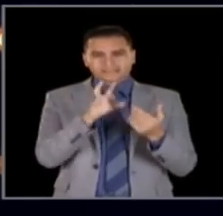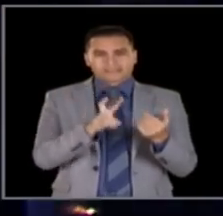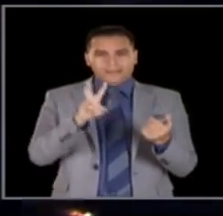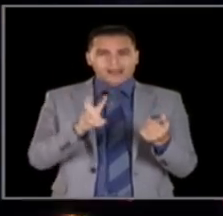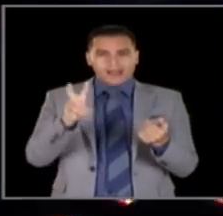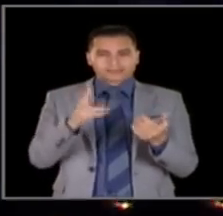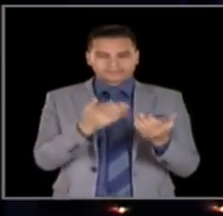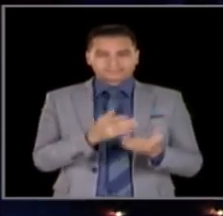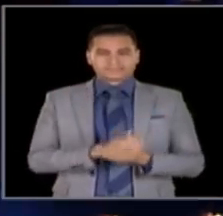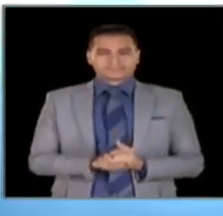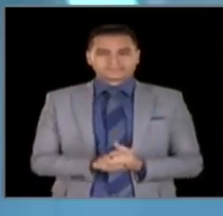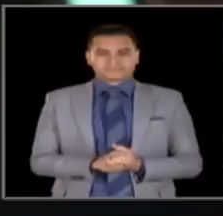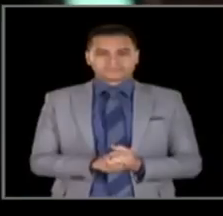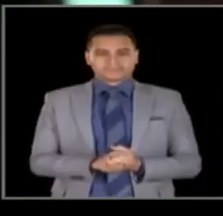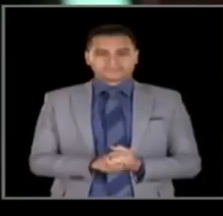ثلاث سبعات.